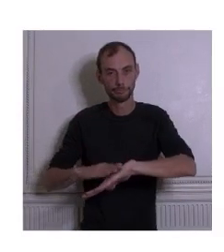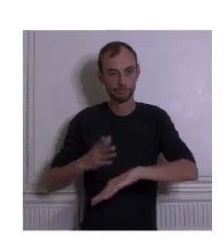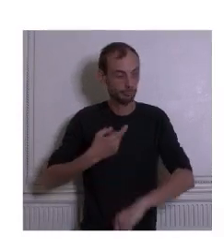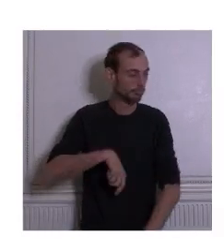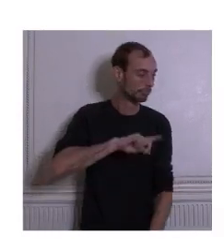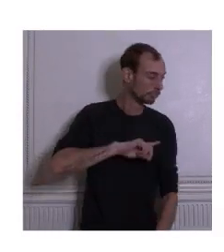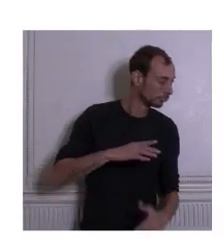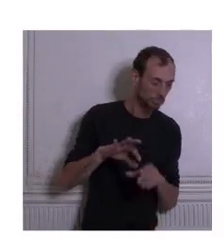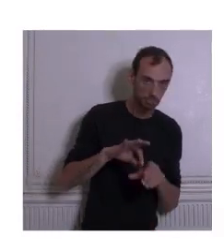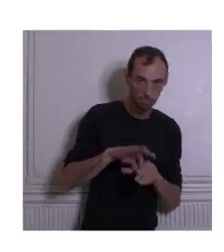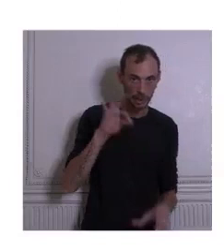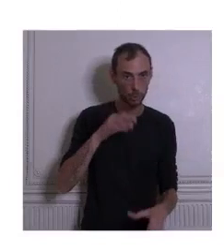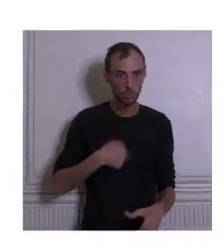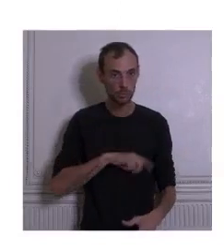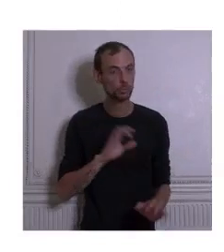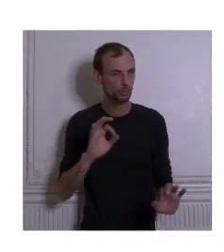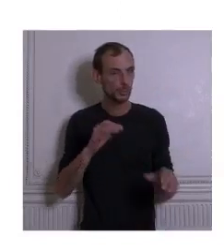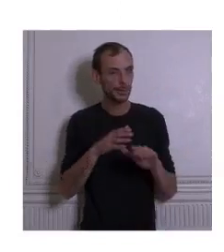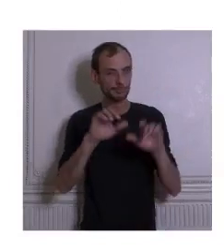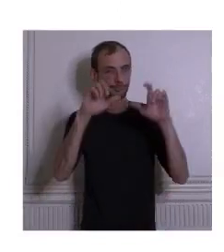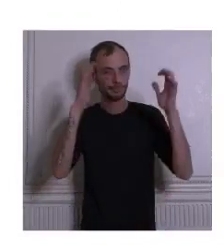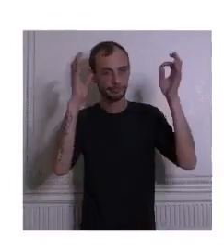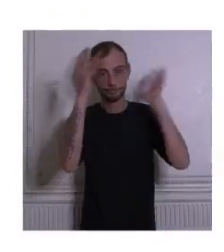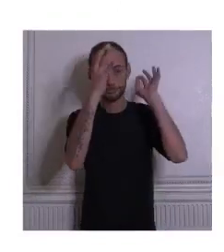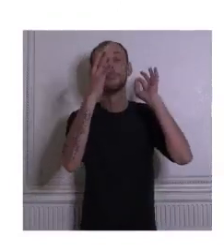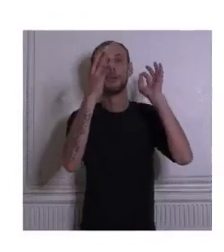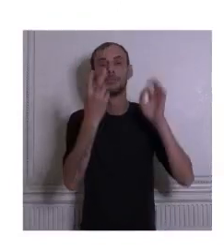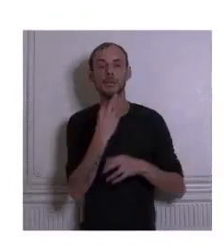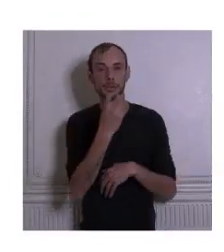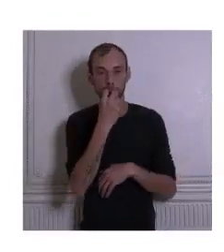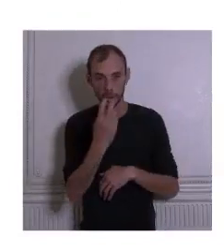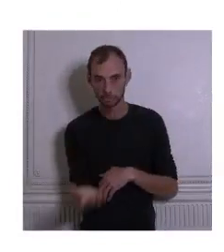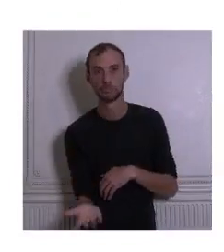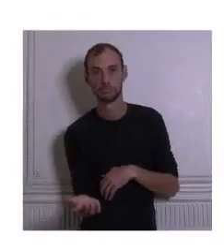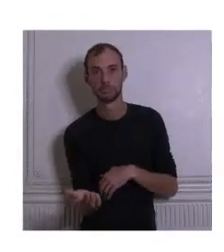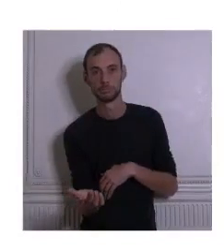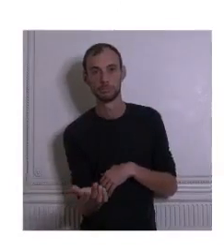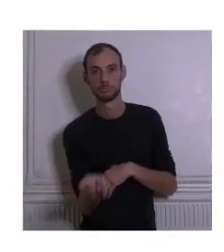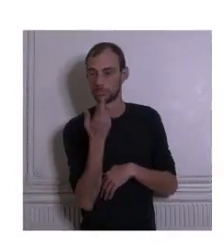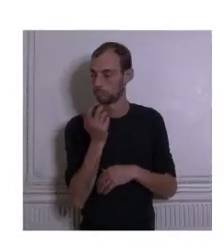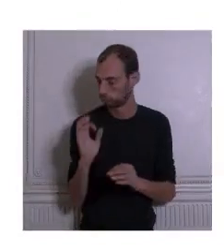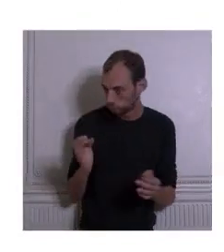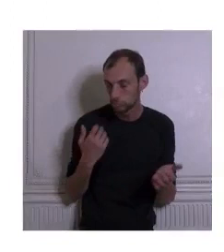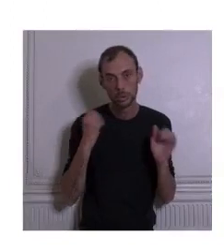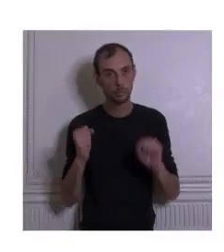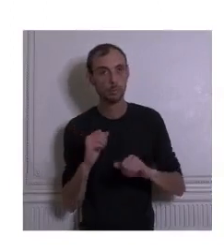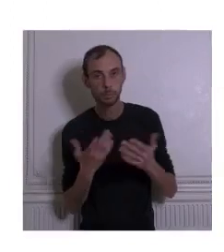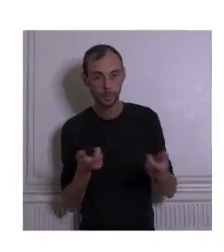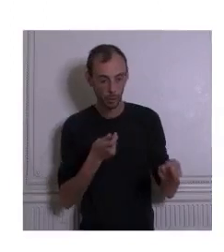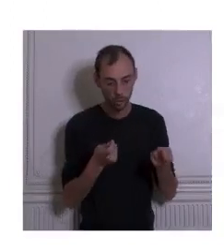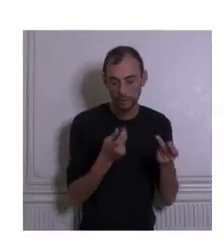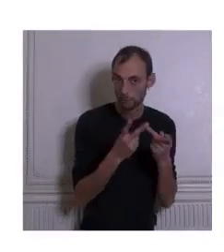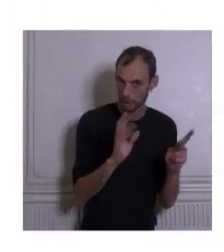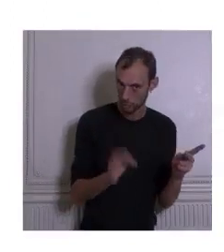précisément la publication de ce texte qui s'appelle « Un vœu ». Donc ça